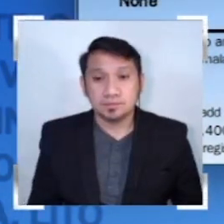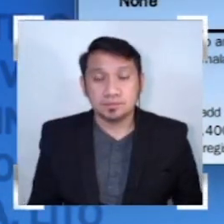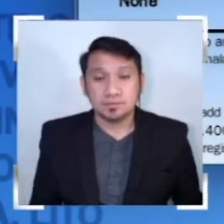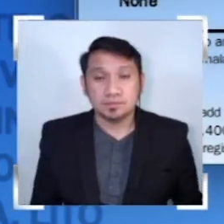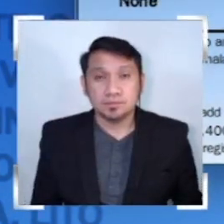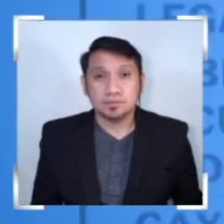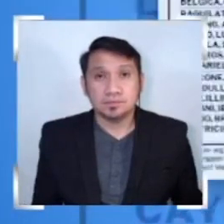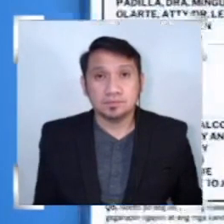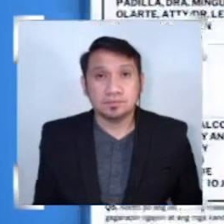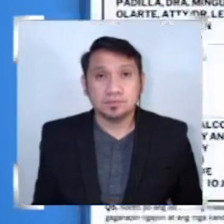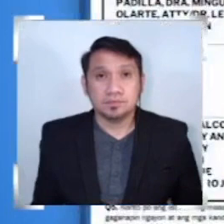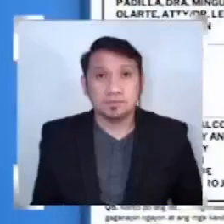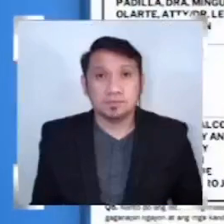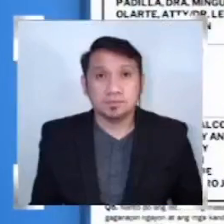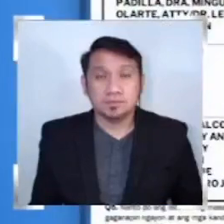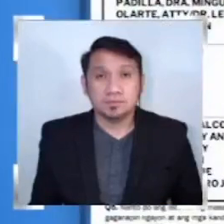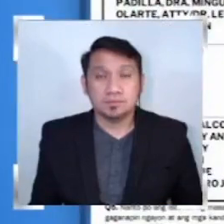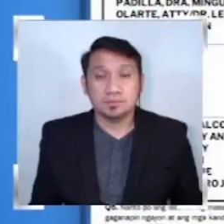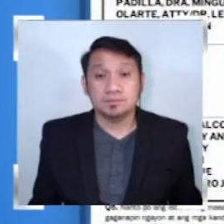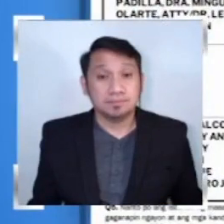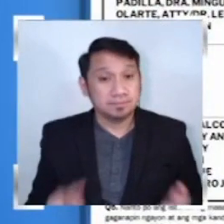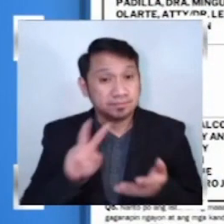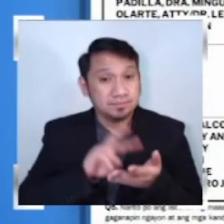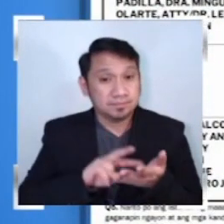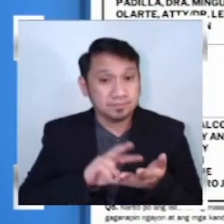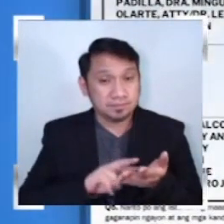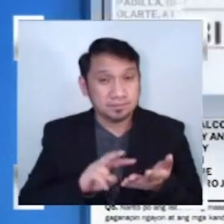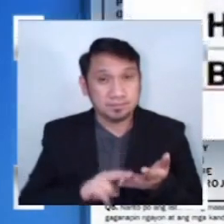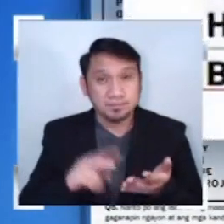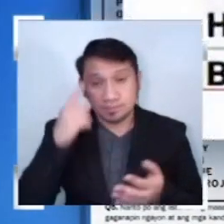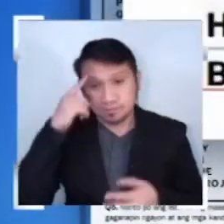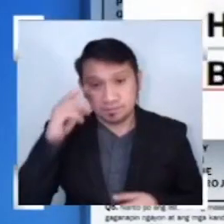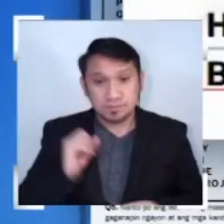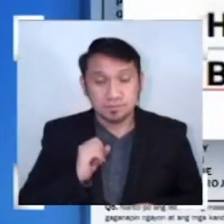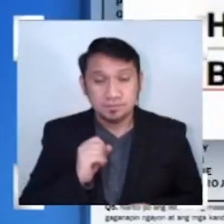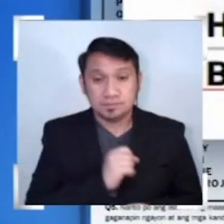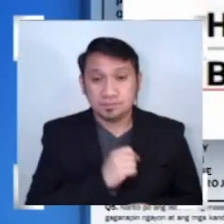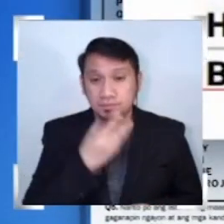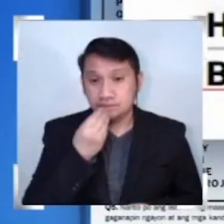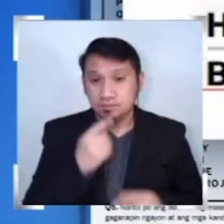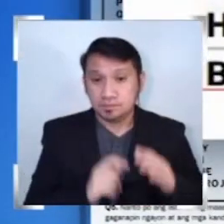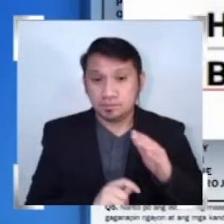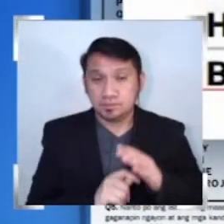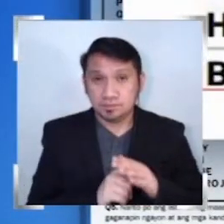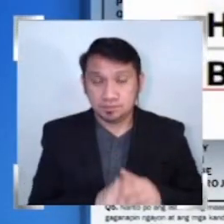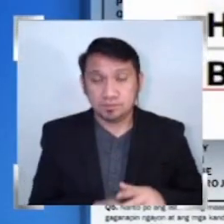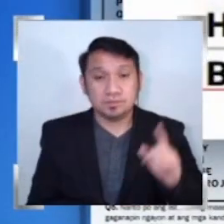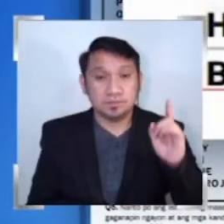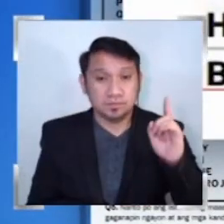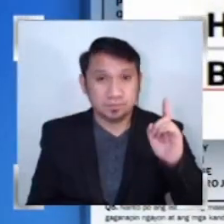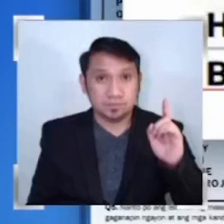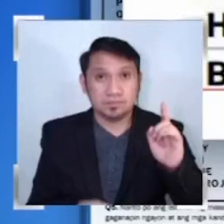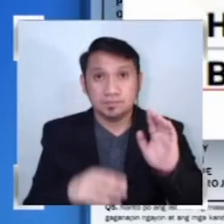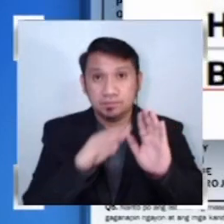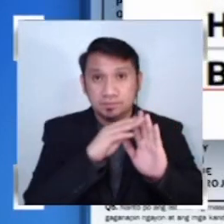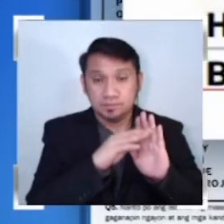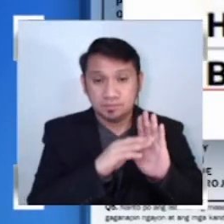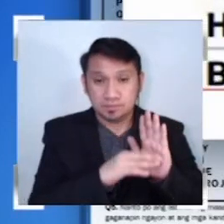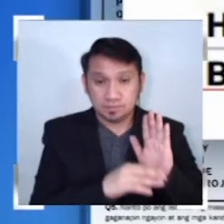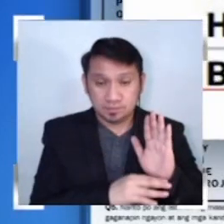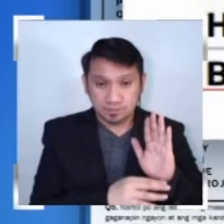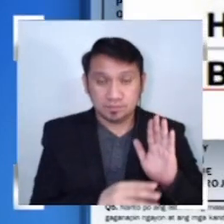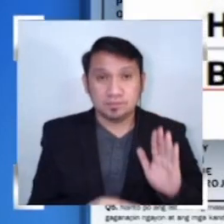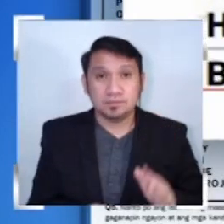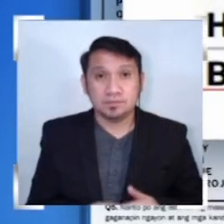Carlos Serapio. Sa survey naman ng mga tumatakbong senador, nanguna si Rafi Tulfo, sinundan ni na Mark Villar, Loren Legarda,